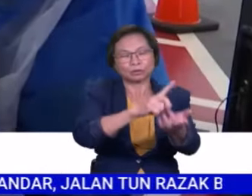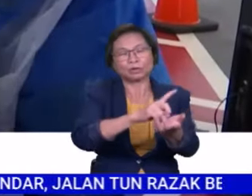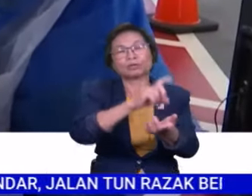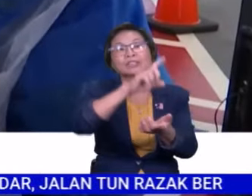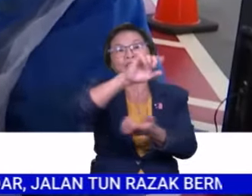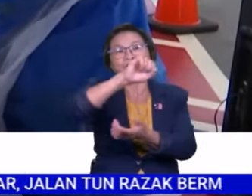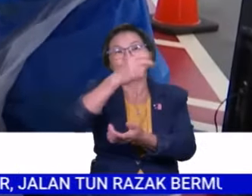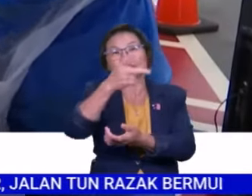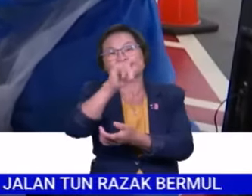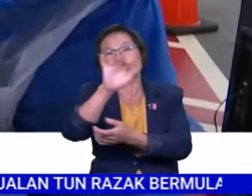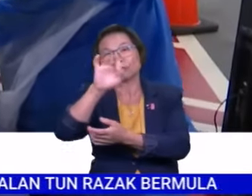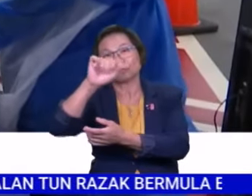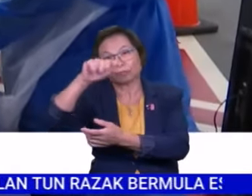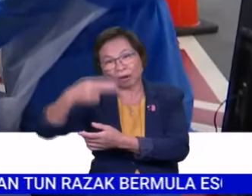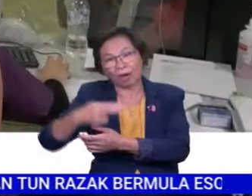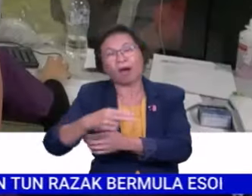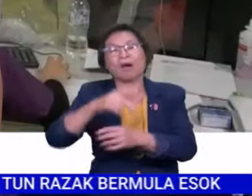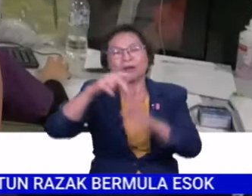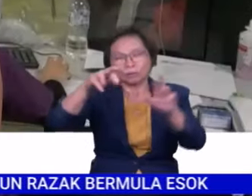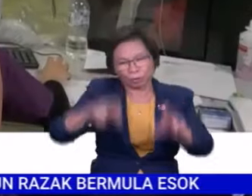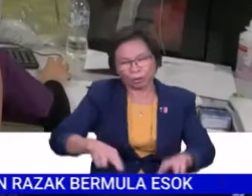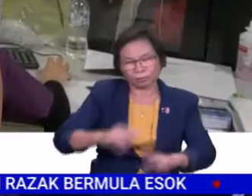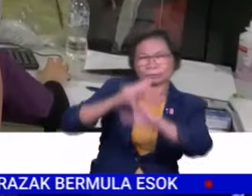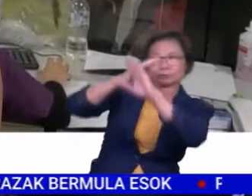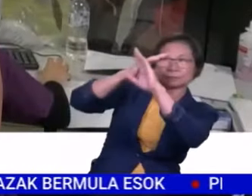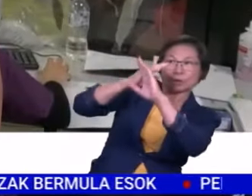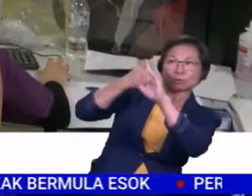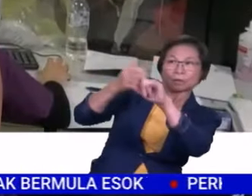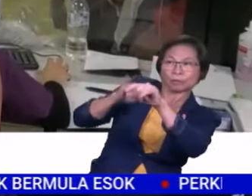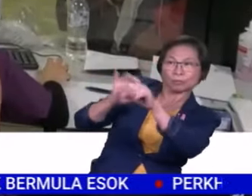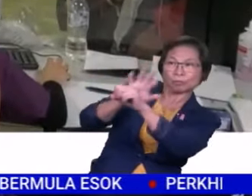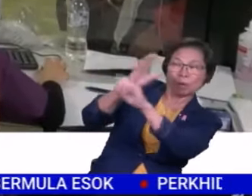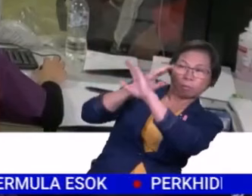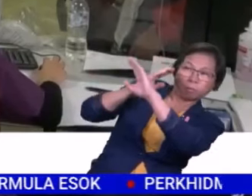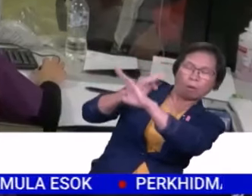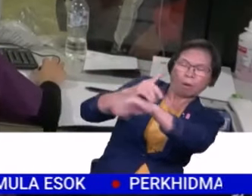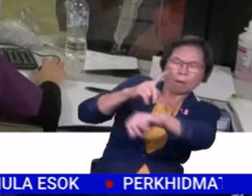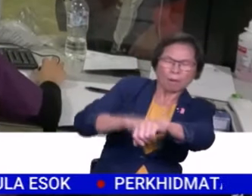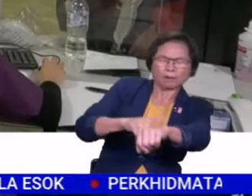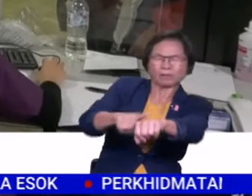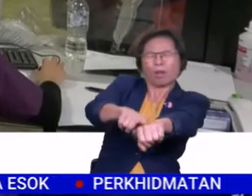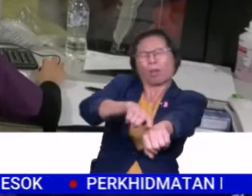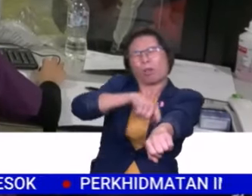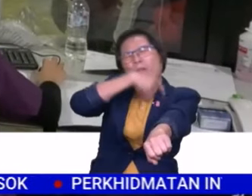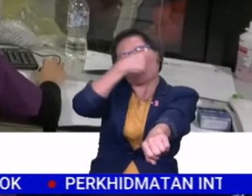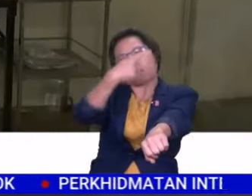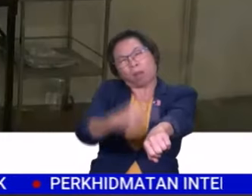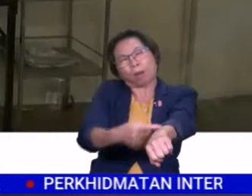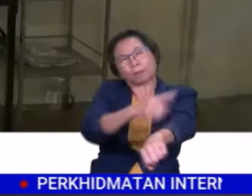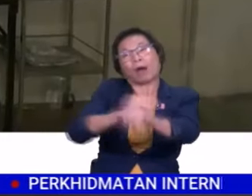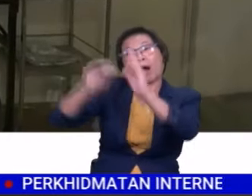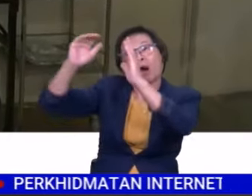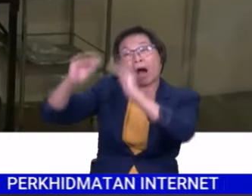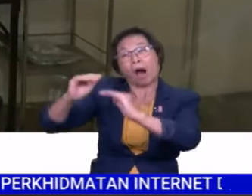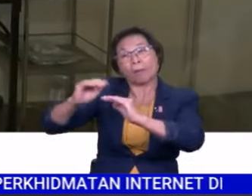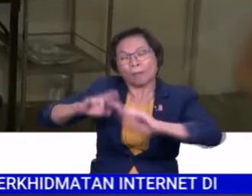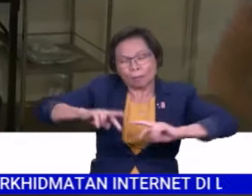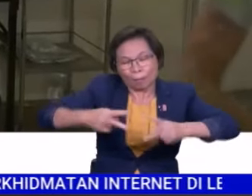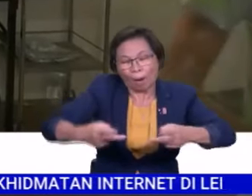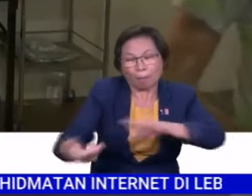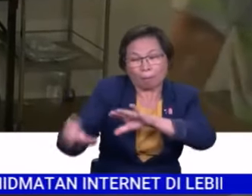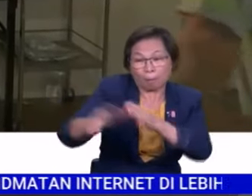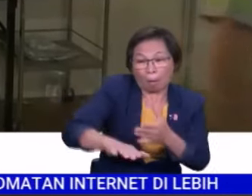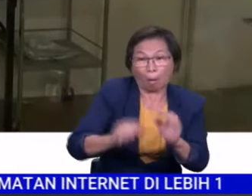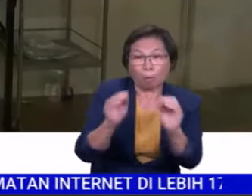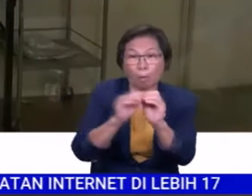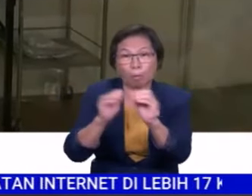Wan Putih, rakyat perlu terlindung daripada virus COVID-19 dalam tempoh masa yang panjang serta berharap ia tidak menyebabkan kes